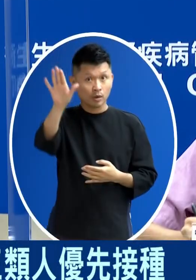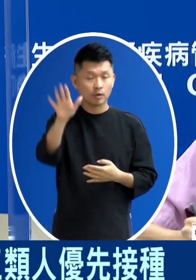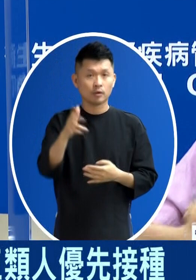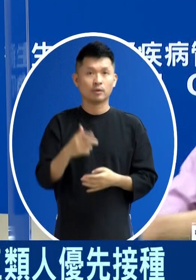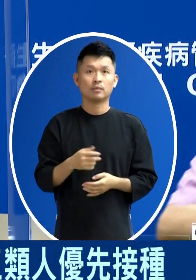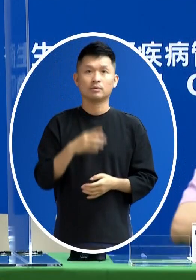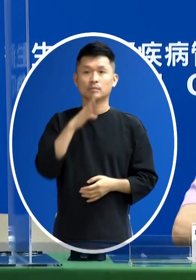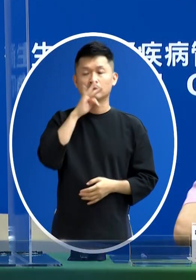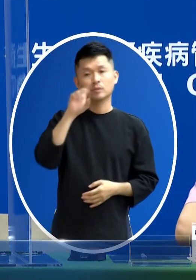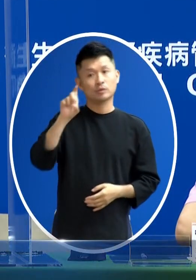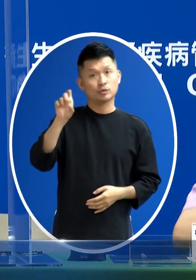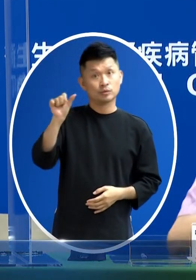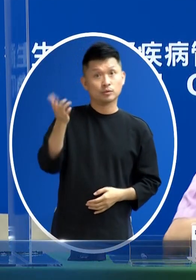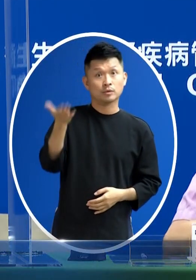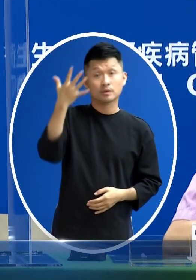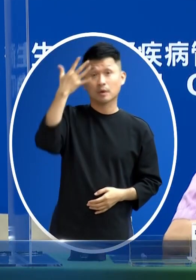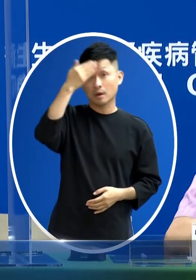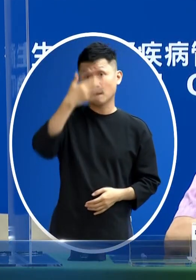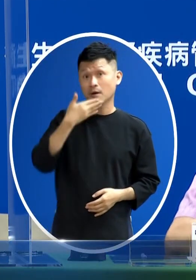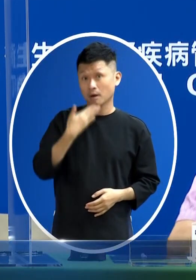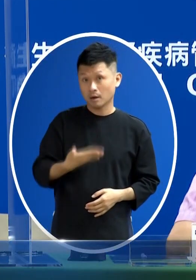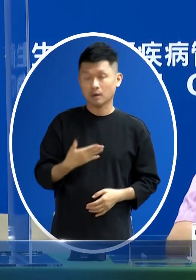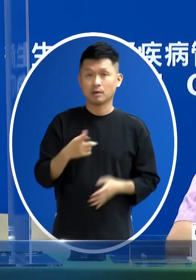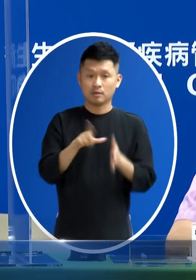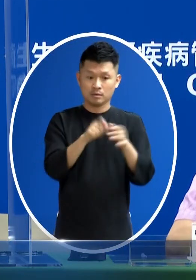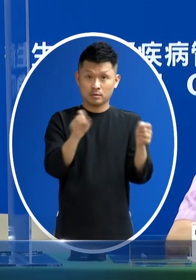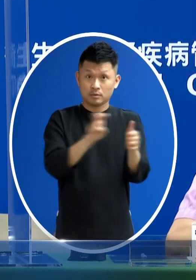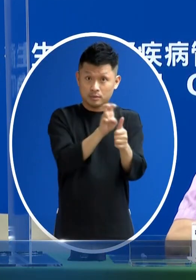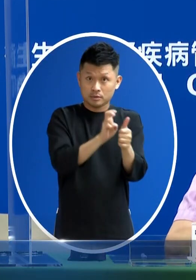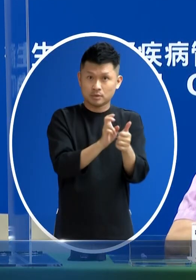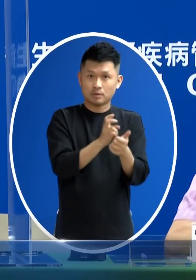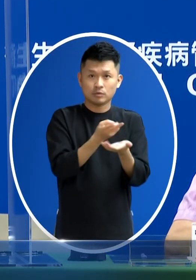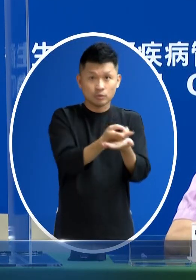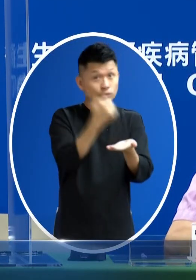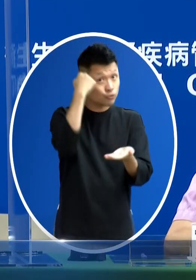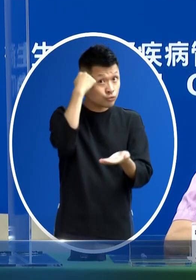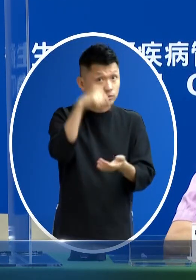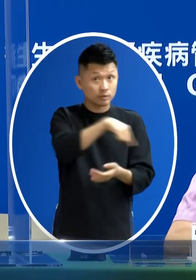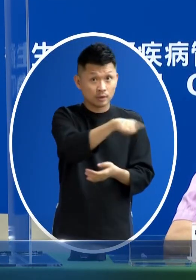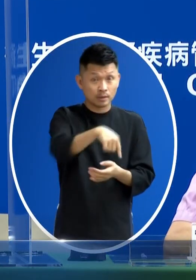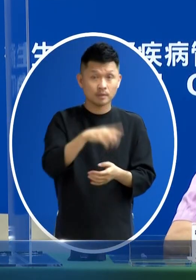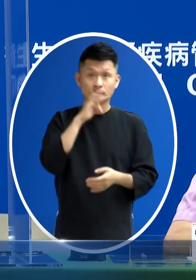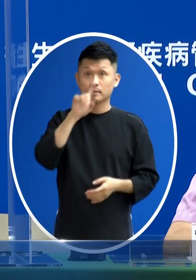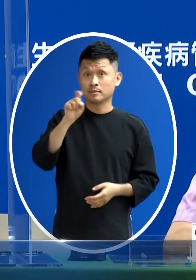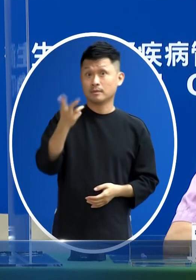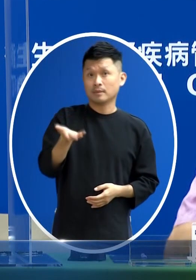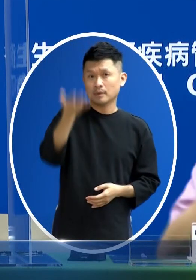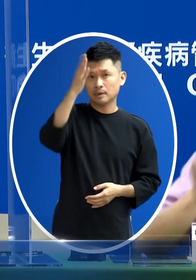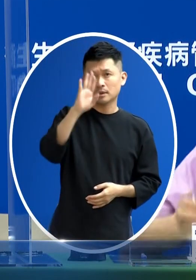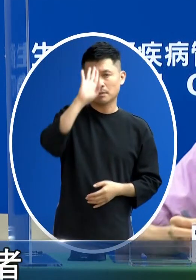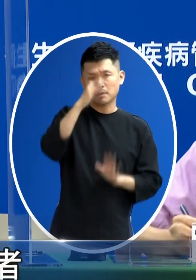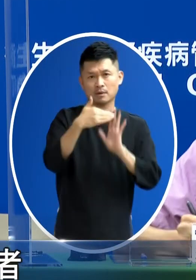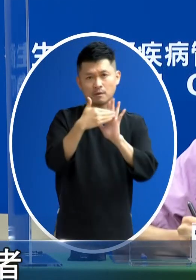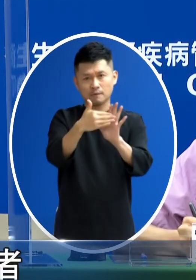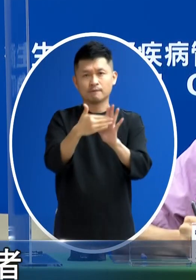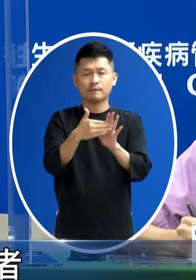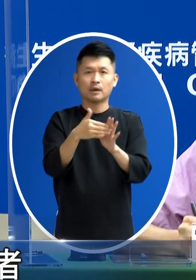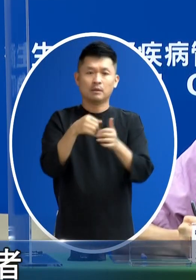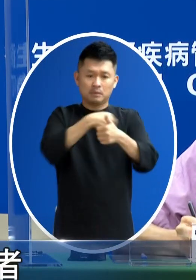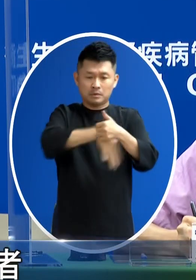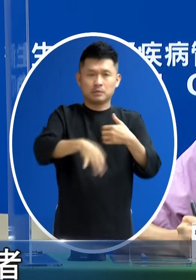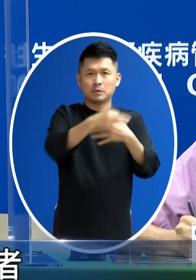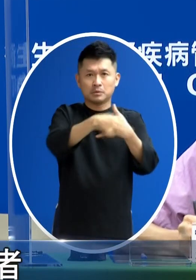打。 65岁以上的长者，长照机构的住民，18岁以上免疫不全及免疫力低